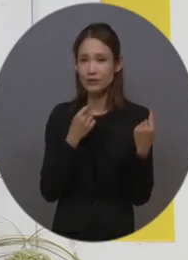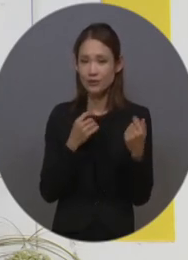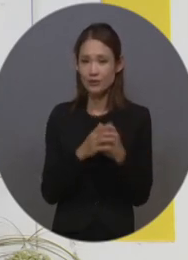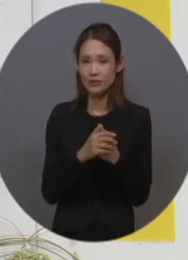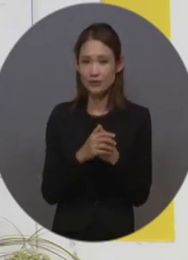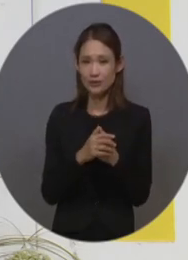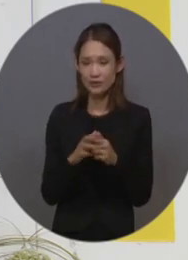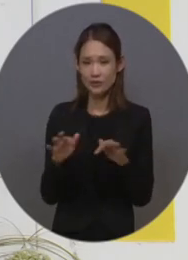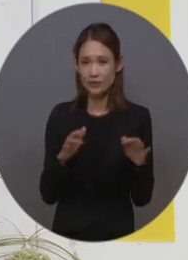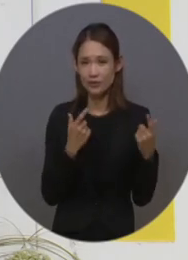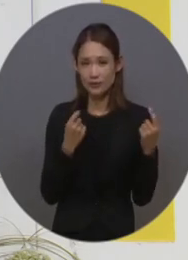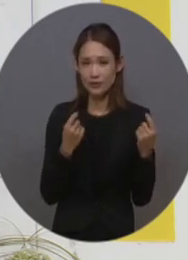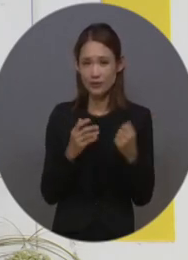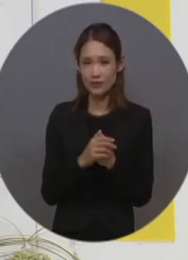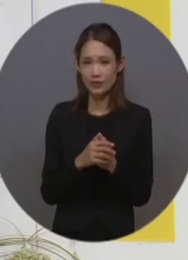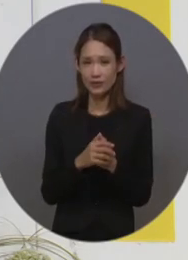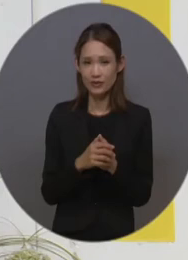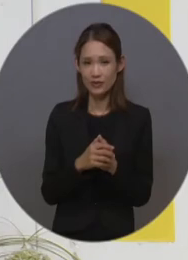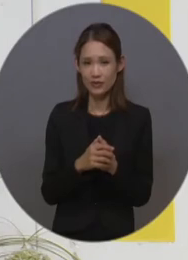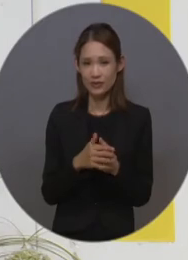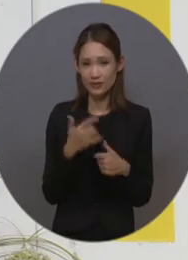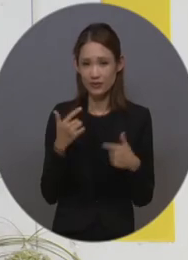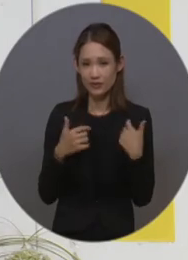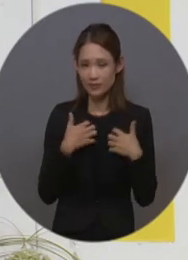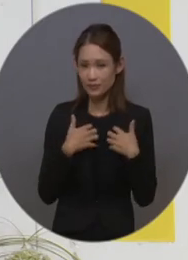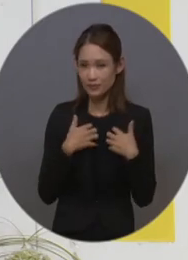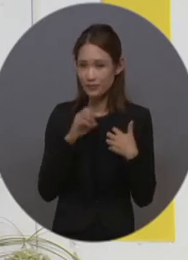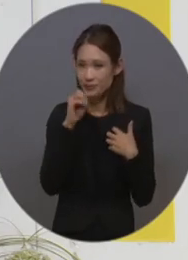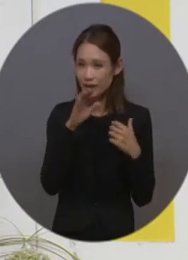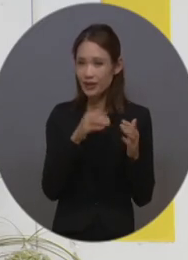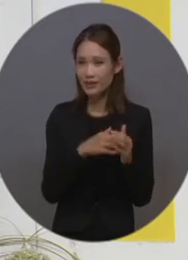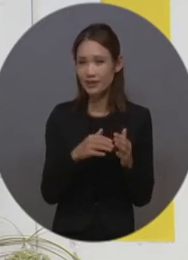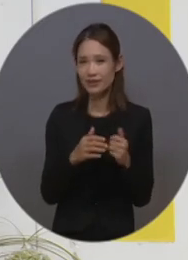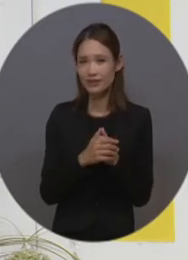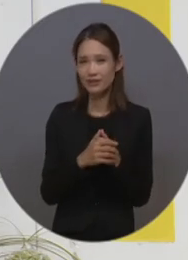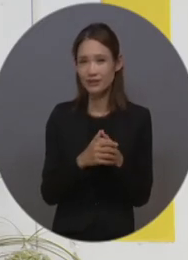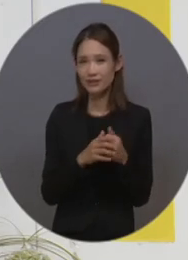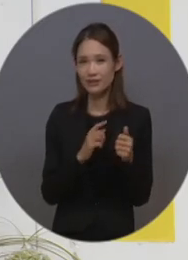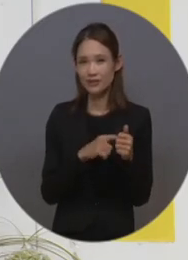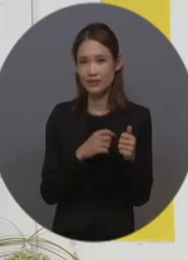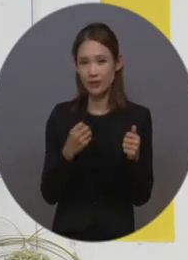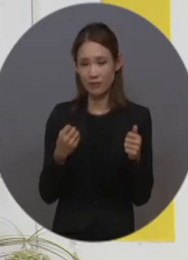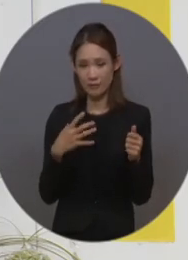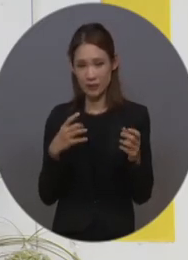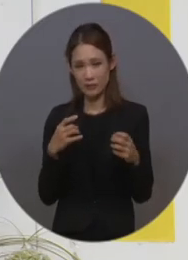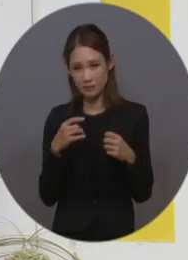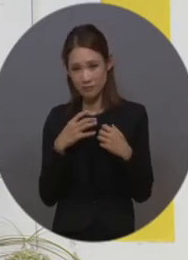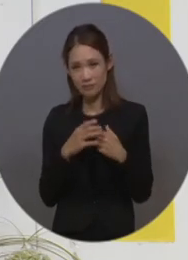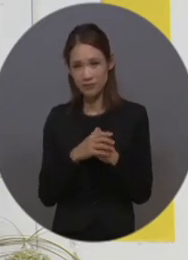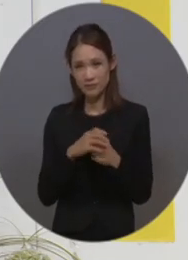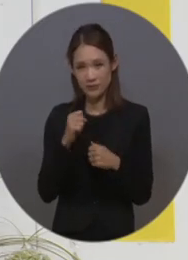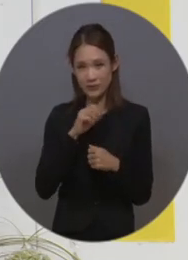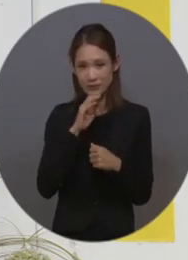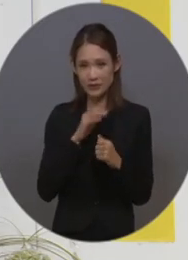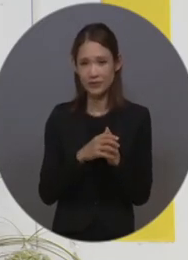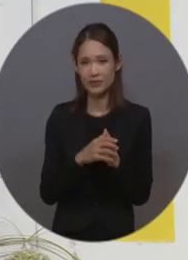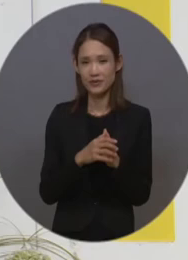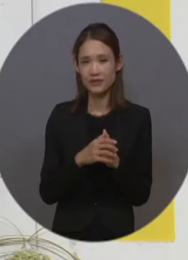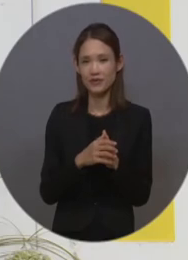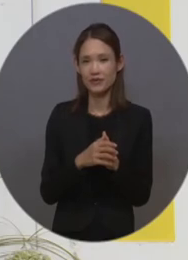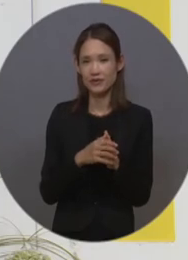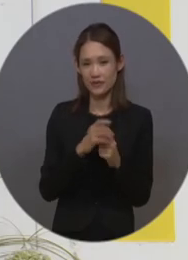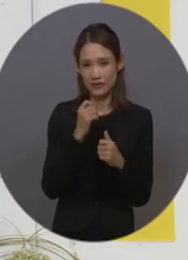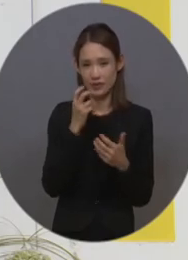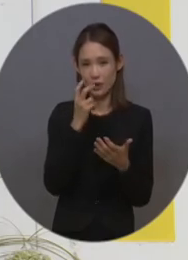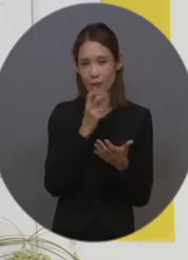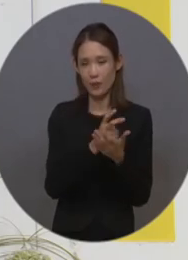네. 피아노도 같이 하셨는데 네. 너무 반갑습니다. 아. 그랬더니 김혜지 의원님 깜짝 놀라면서 네. 아 그러시냐고요. 그래서 제가